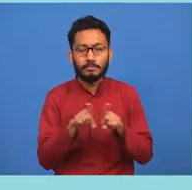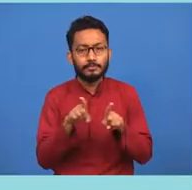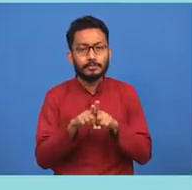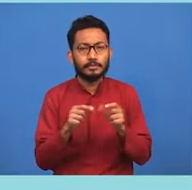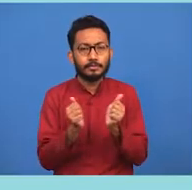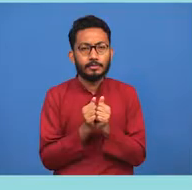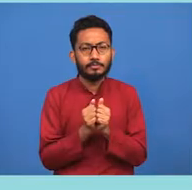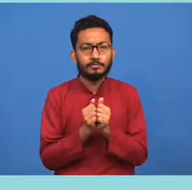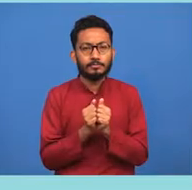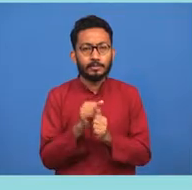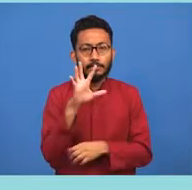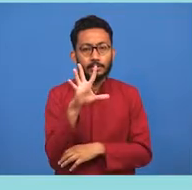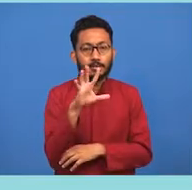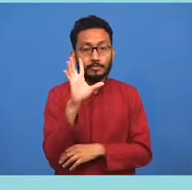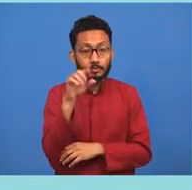dengan